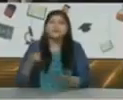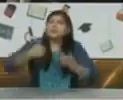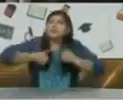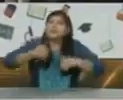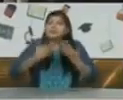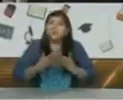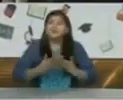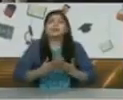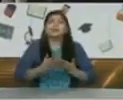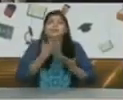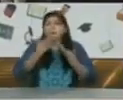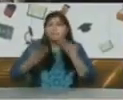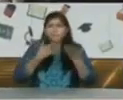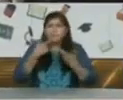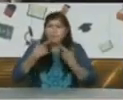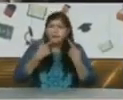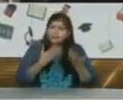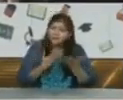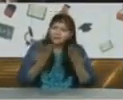पे चर्चा का